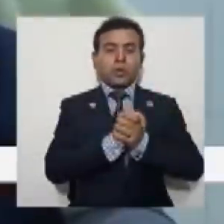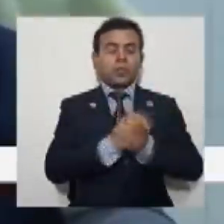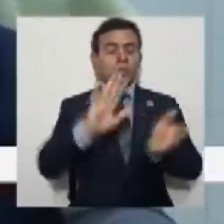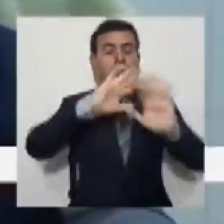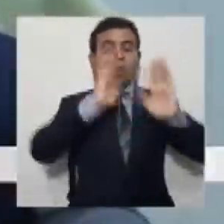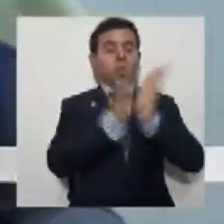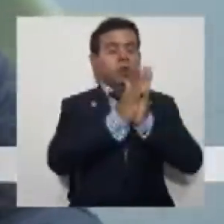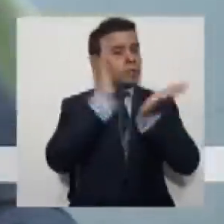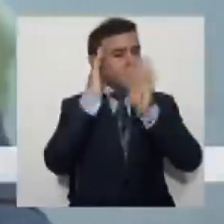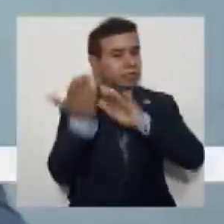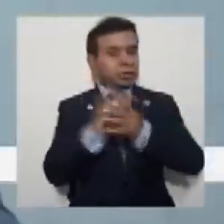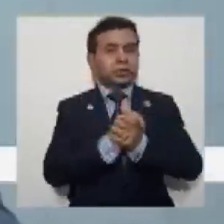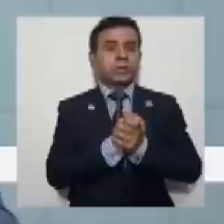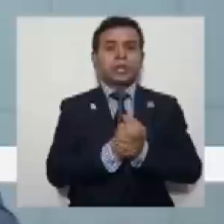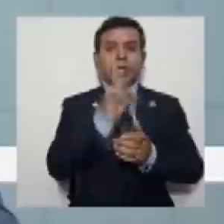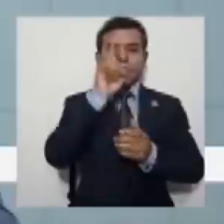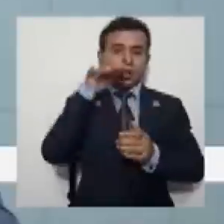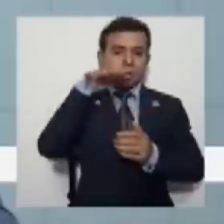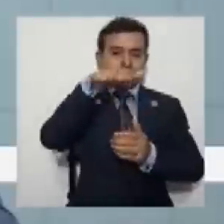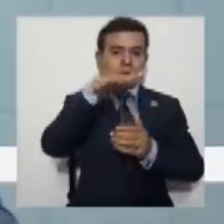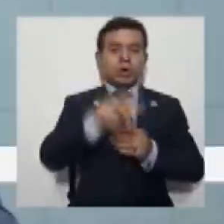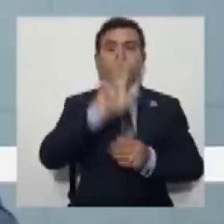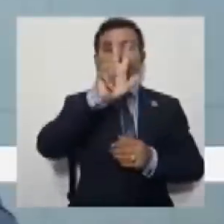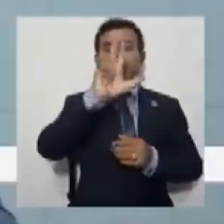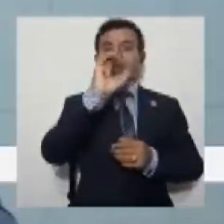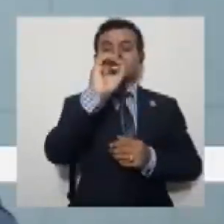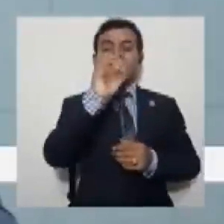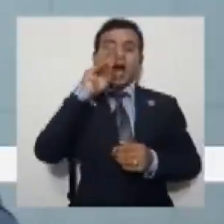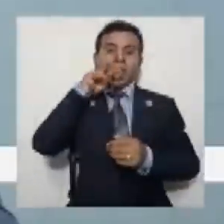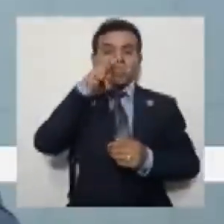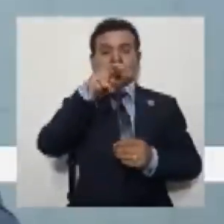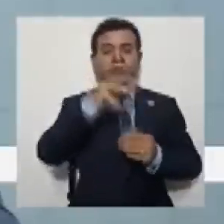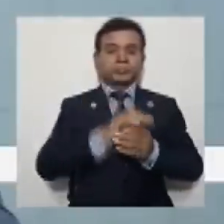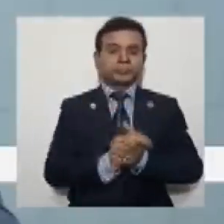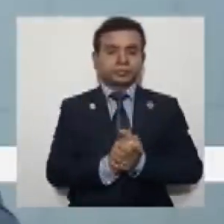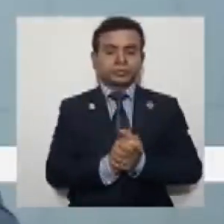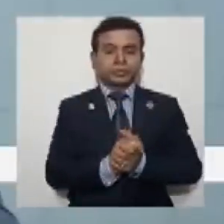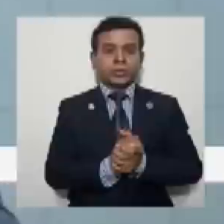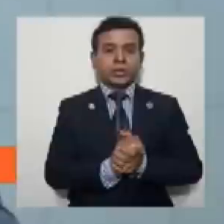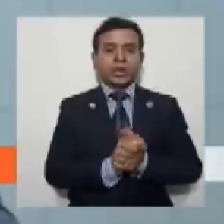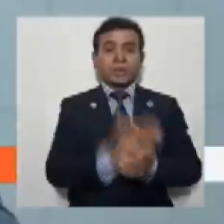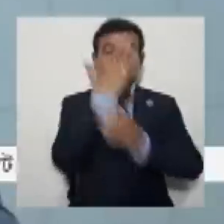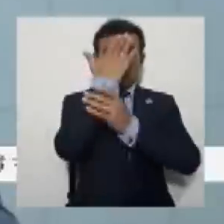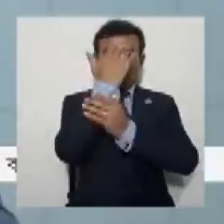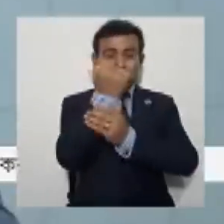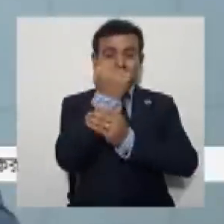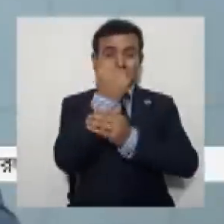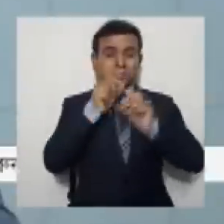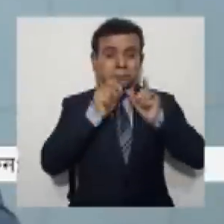1,80,000 এবং আক্রান্ত হয়েছে প্রায় 26 লক্ষেরও বেশি। দক্ষিণ পূর্ব